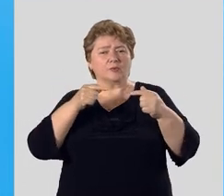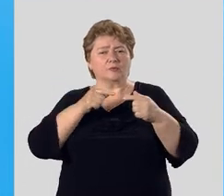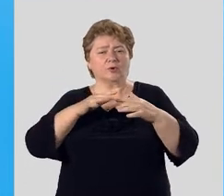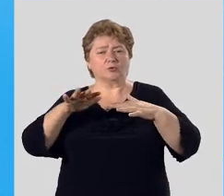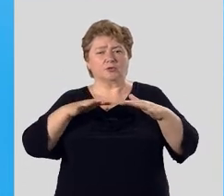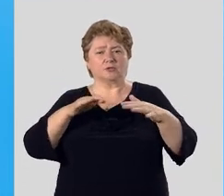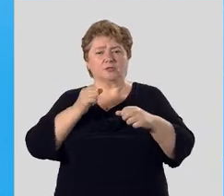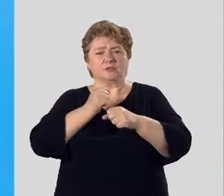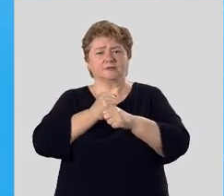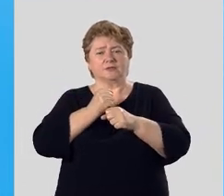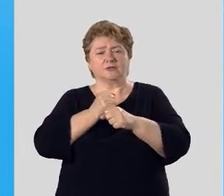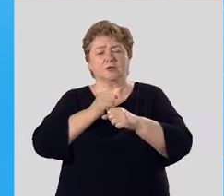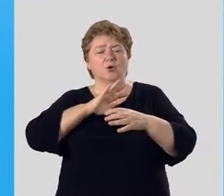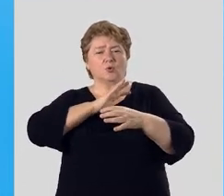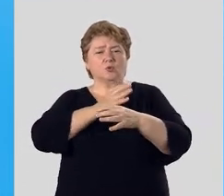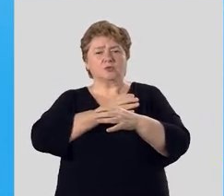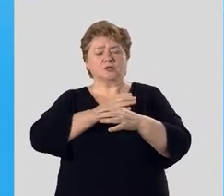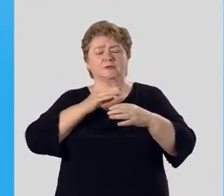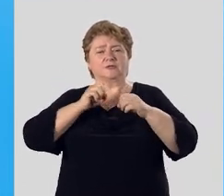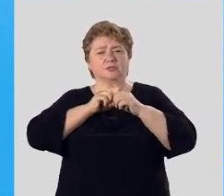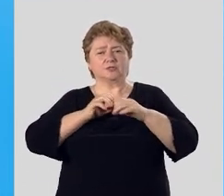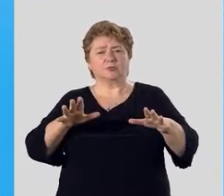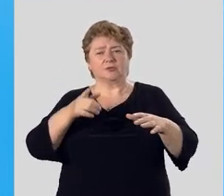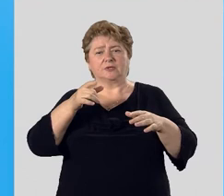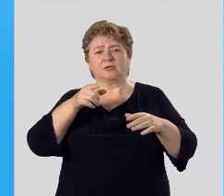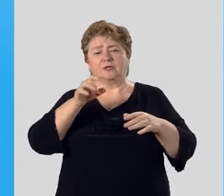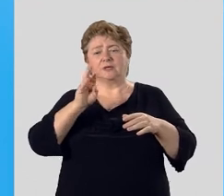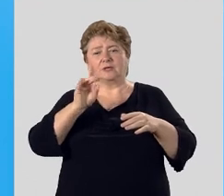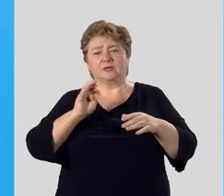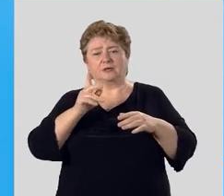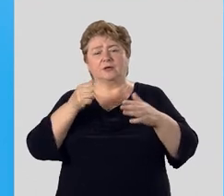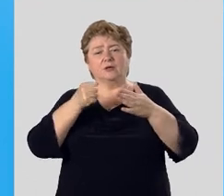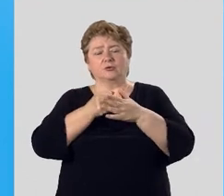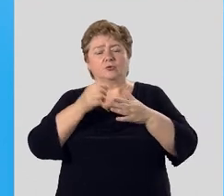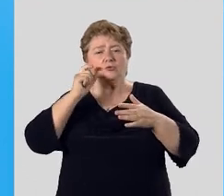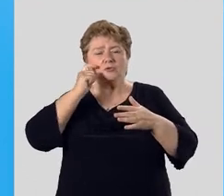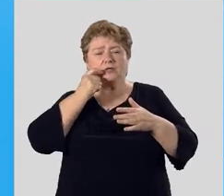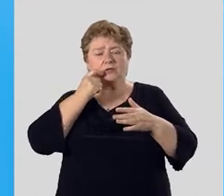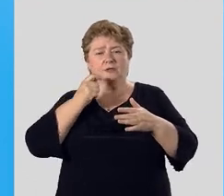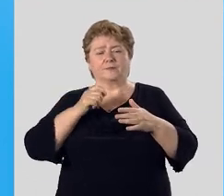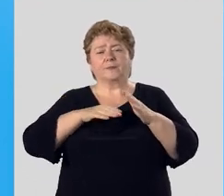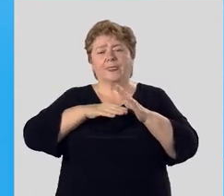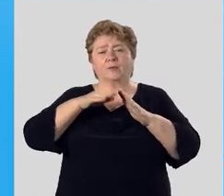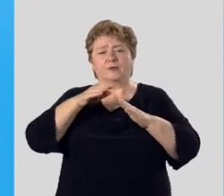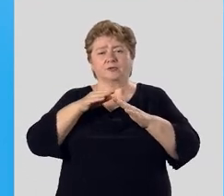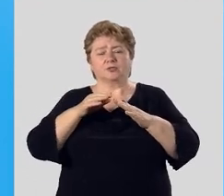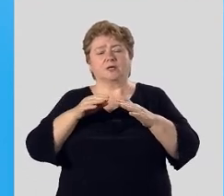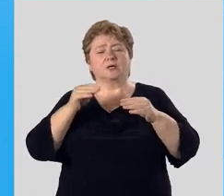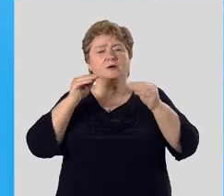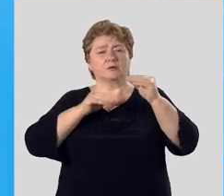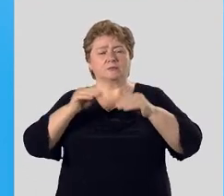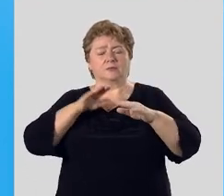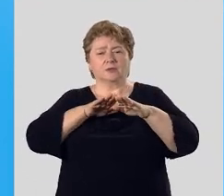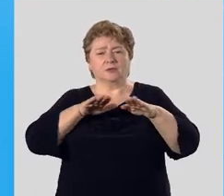противоположное действие, то есть усиливает расщепление гликогена до глюкозы, повышая ее